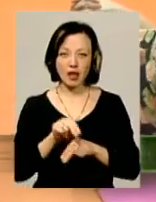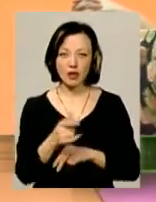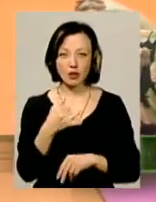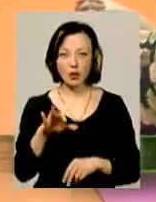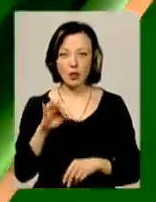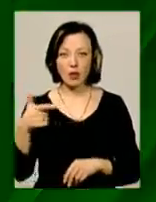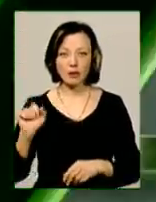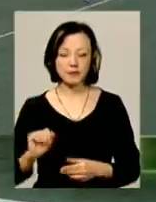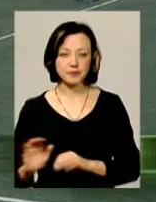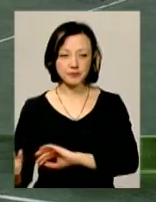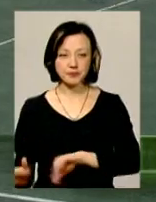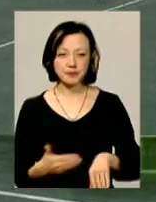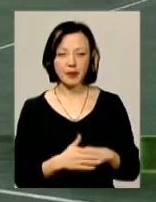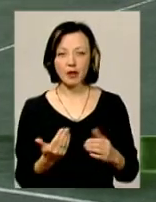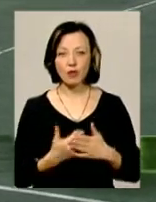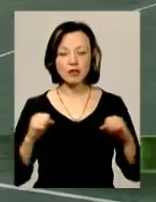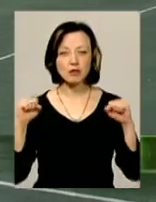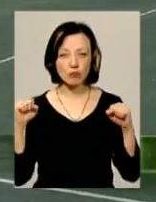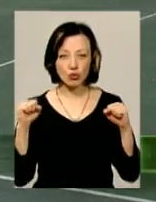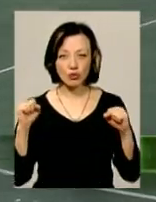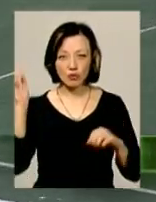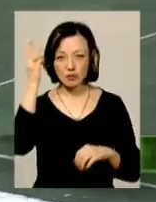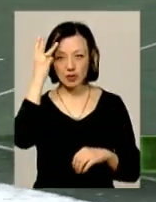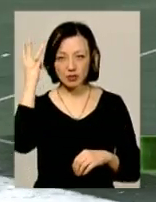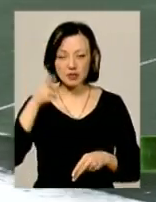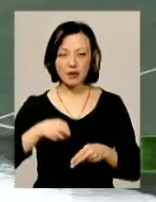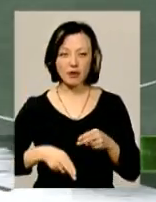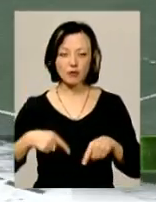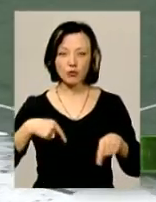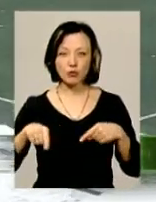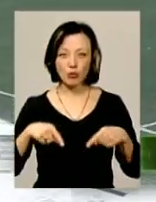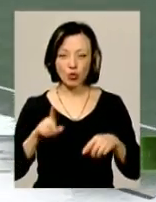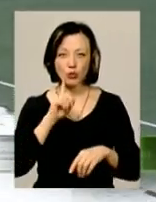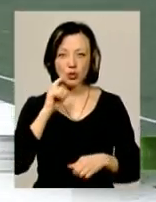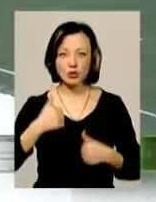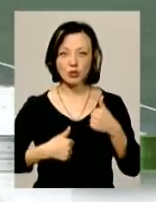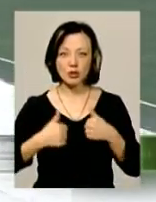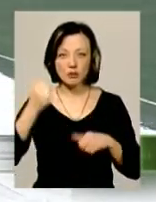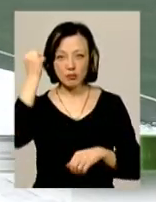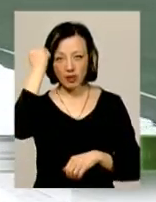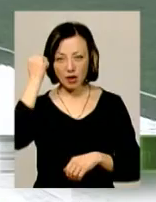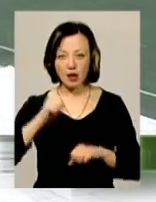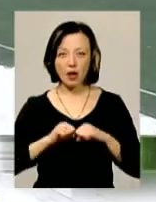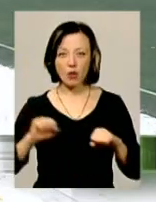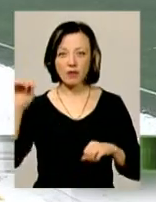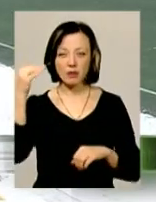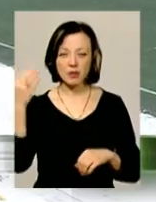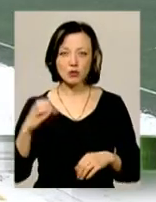йоги. Новини спорту. В обласному центрі завершився футбольний юнацький турнір-меморіал героїв Небесної